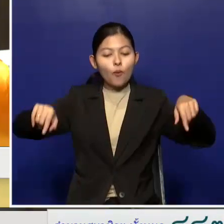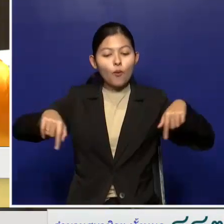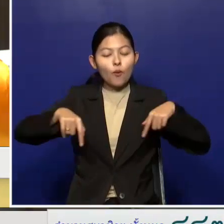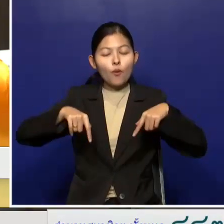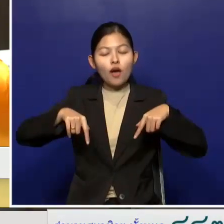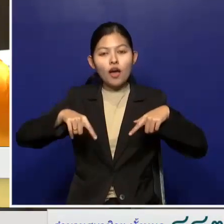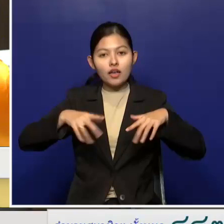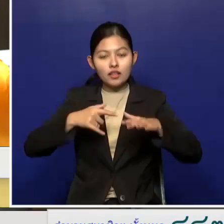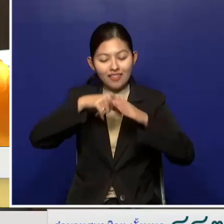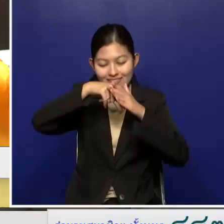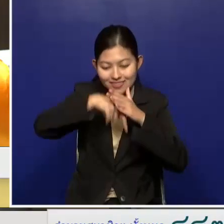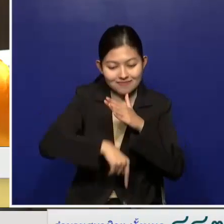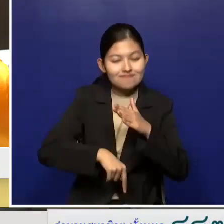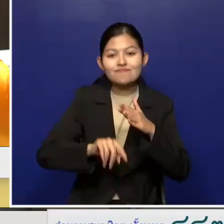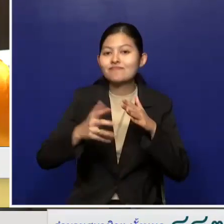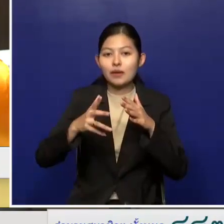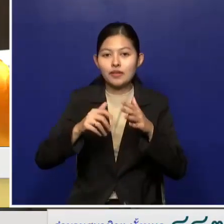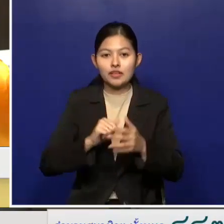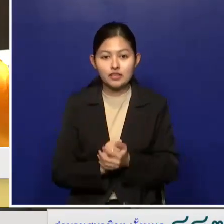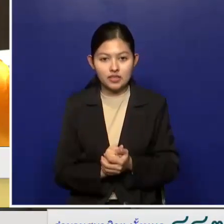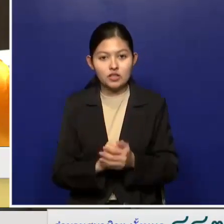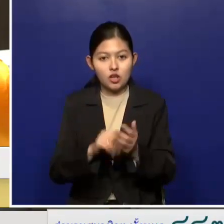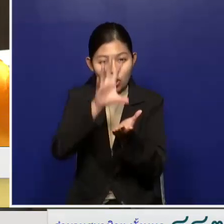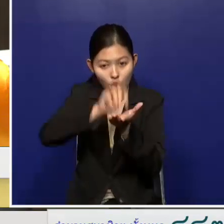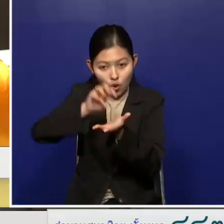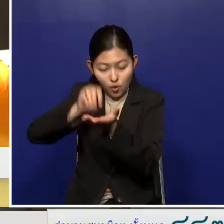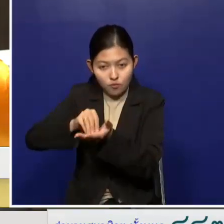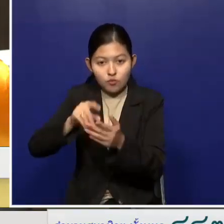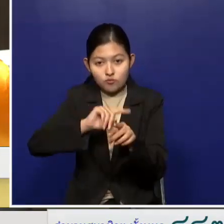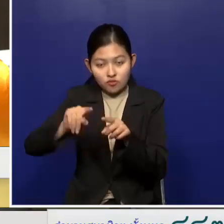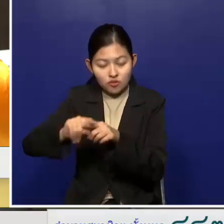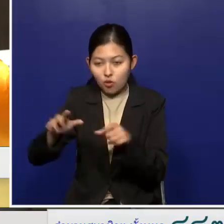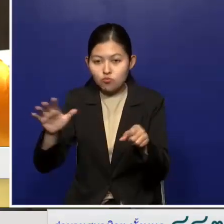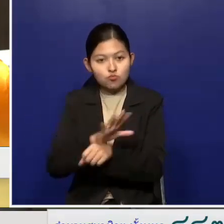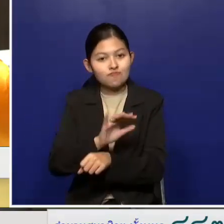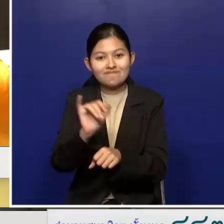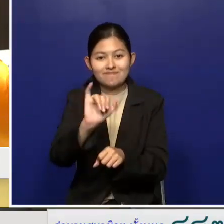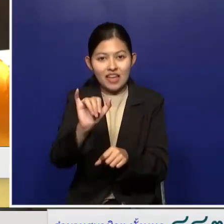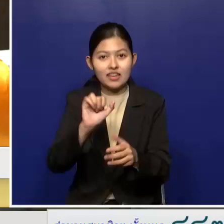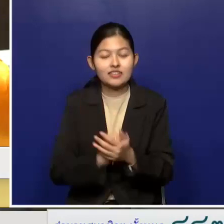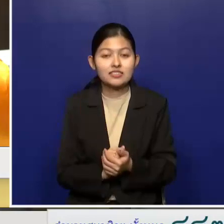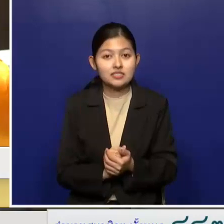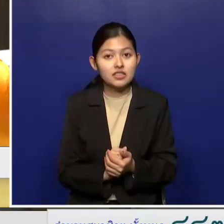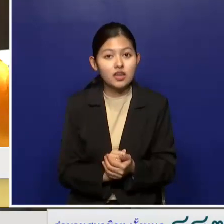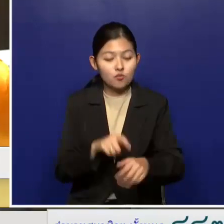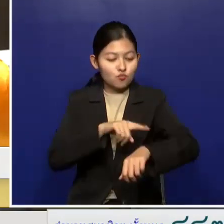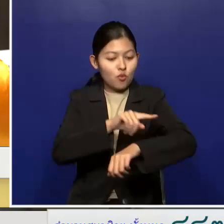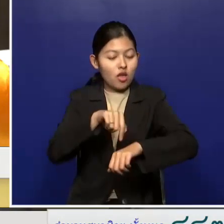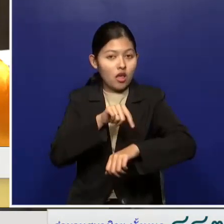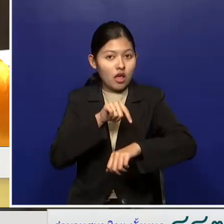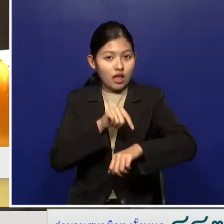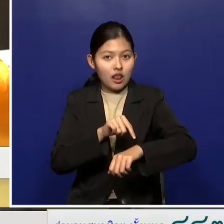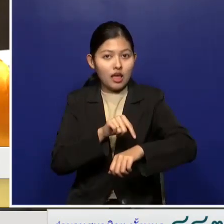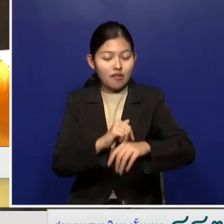ละเอียดเท่าไหร่แล้วก็ข้อมูลเนี่ยก็อาจจะยังไม่ครบถ้วนเนื่องจากเวลาในการศึกษาอาจจะไม่